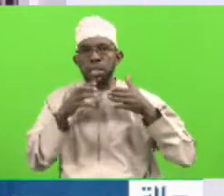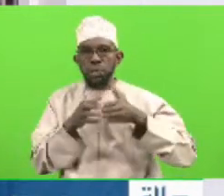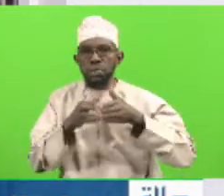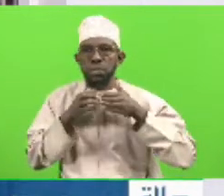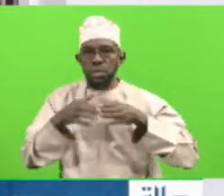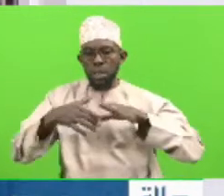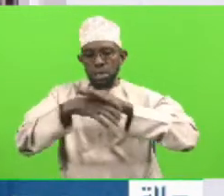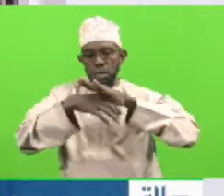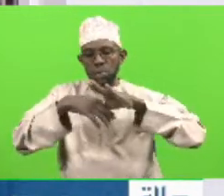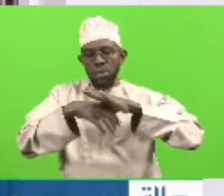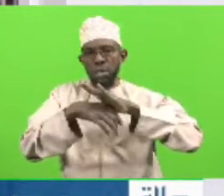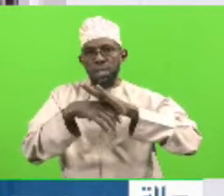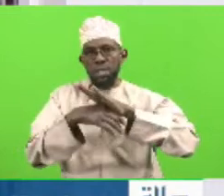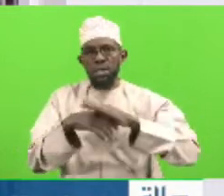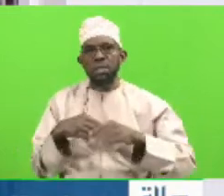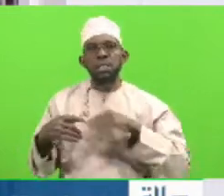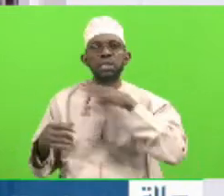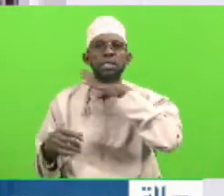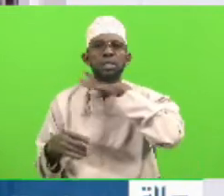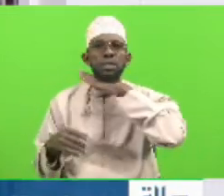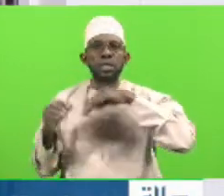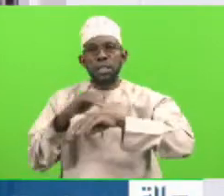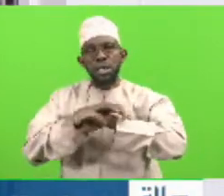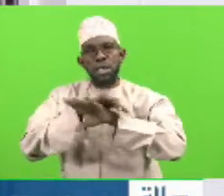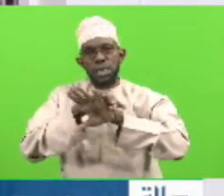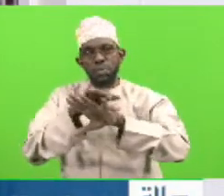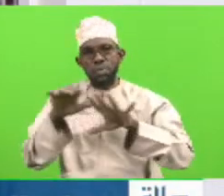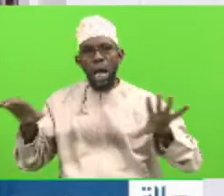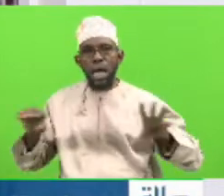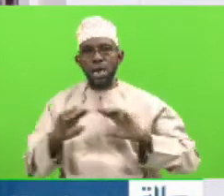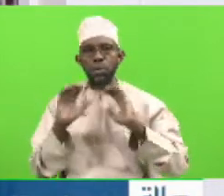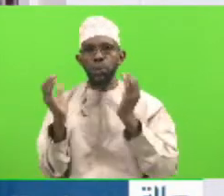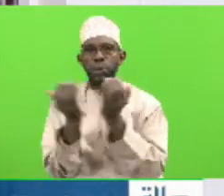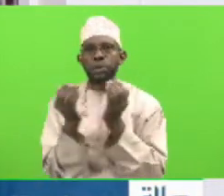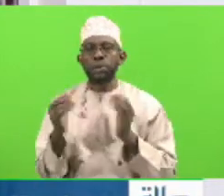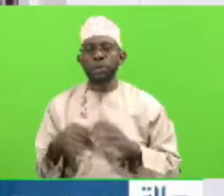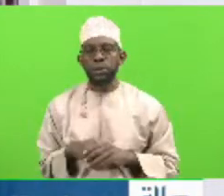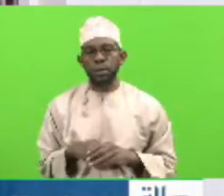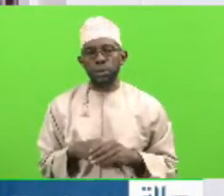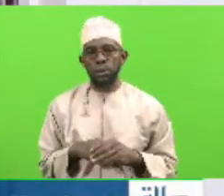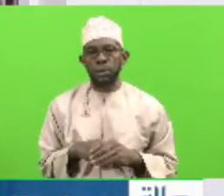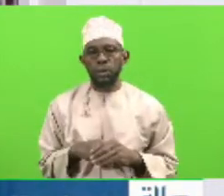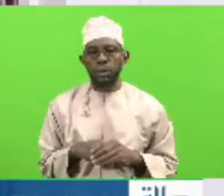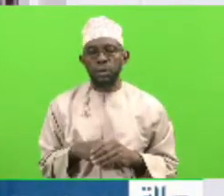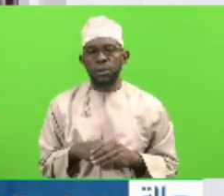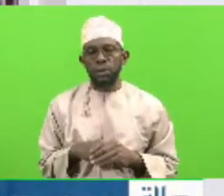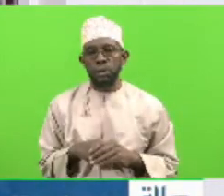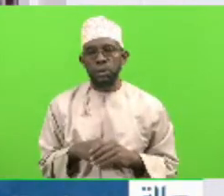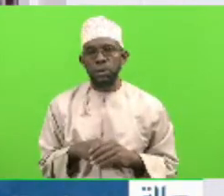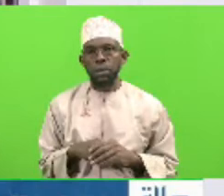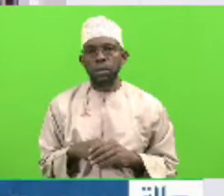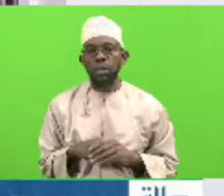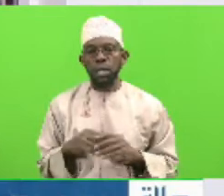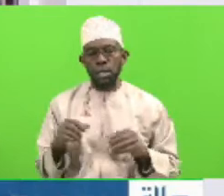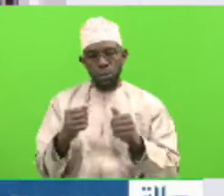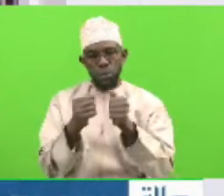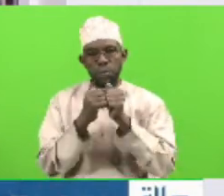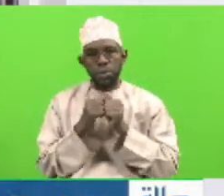وجميع أنواع الفواحش والقذر، وتضاعف دعاتها وتنوعت